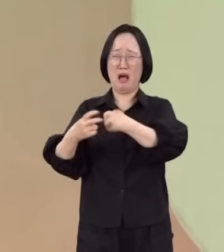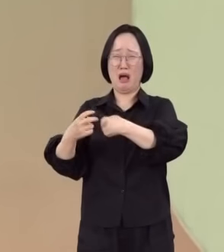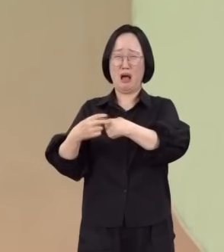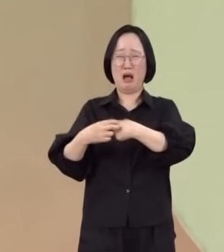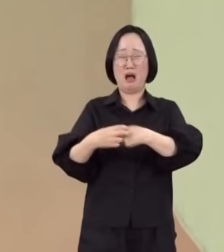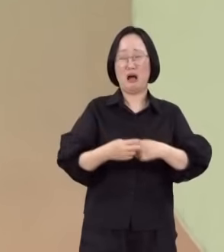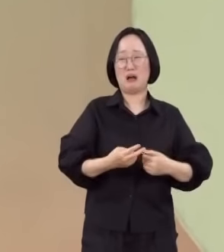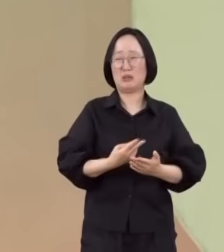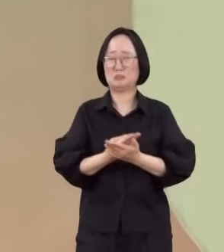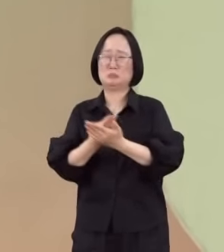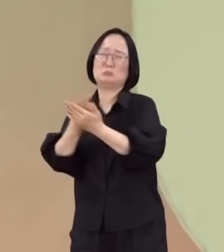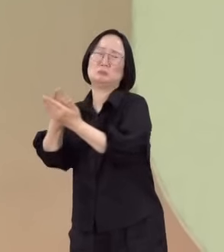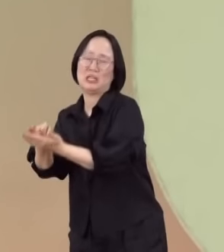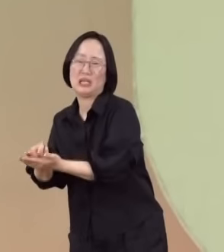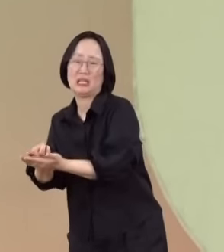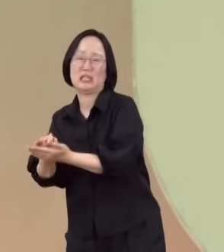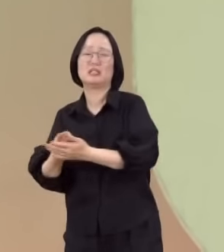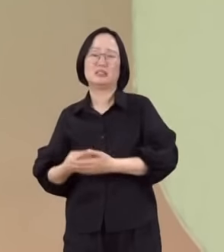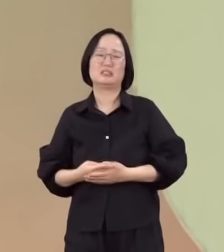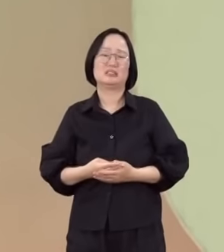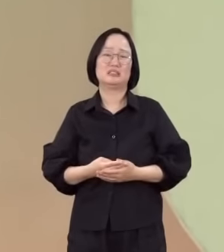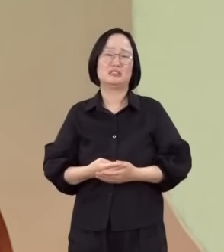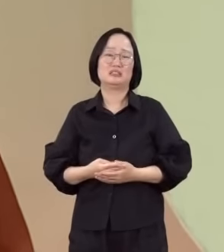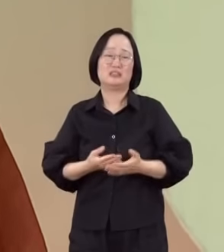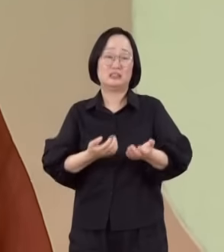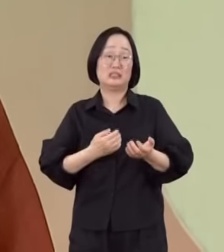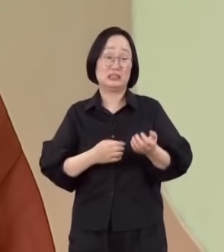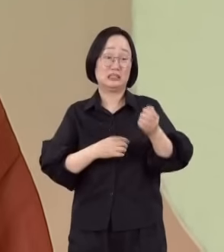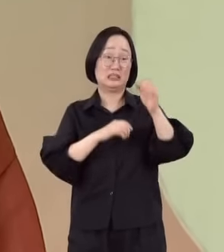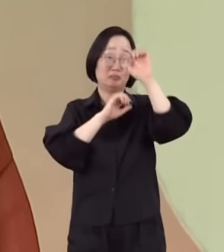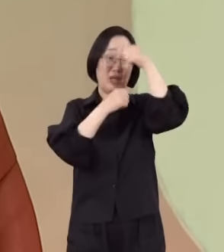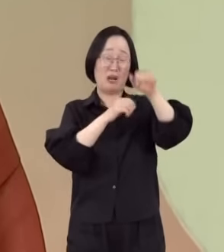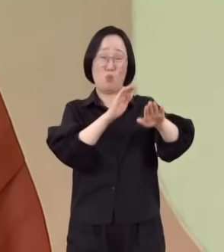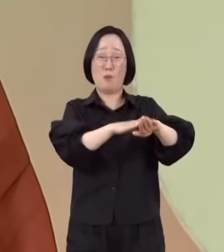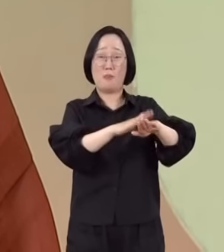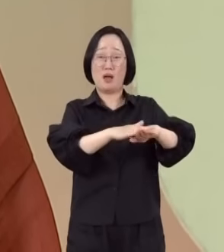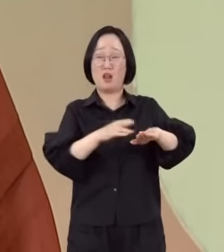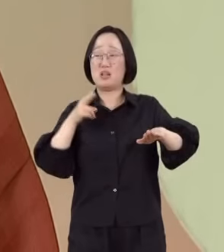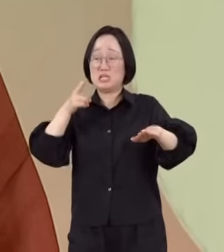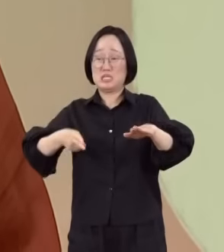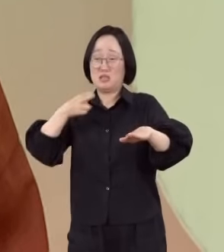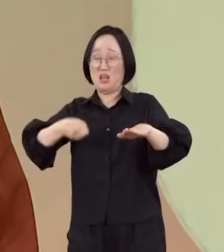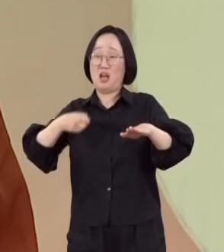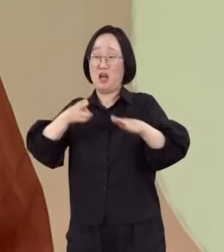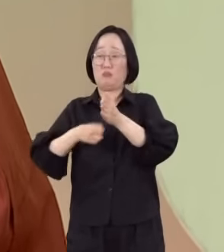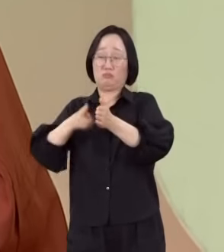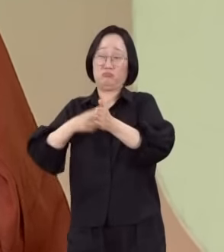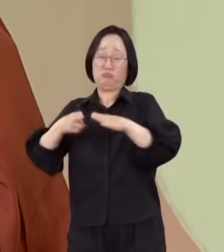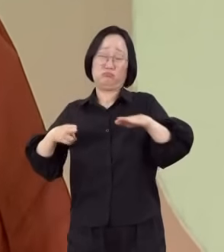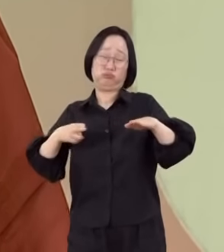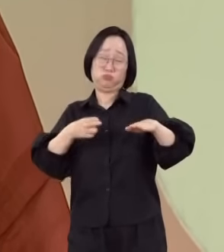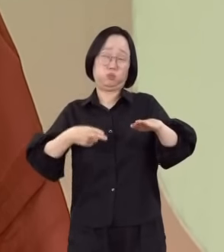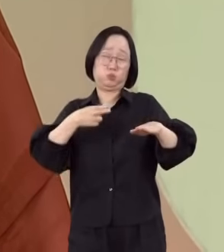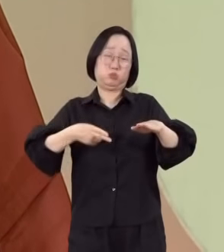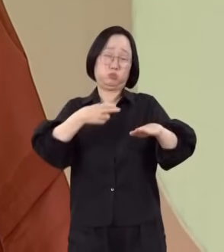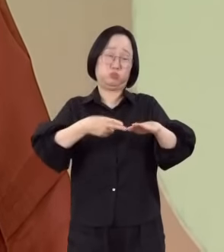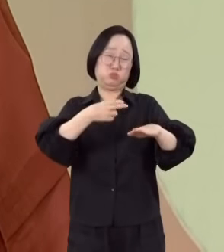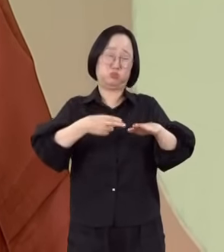어우 어떻게 그 열차가 발등 위를 지나갔으니 완전 발이 아작이